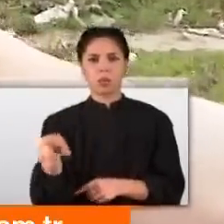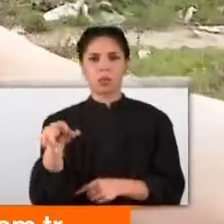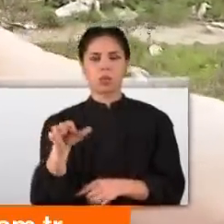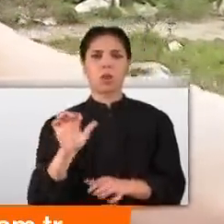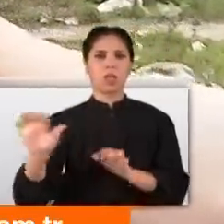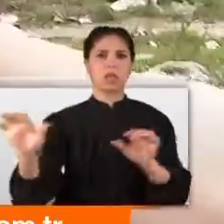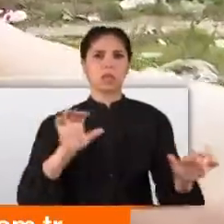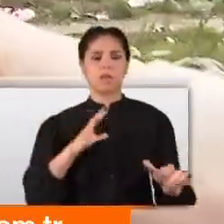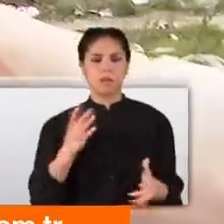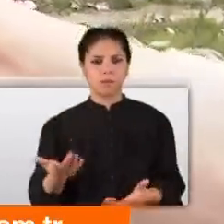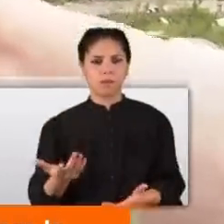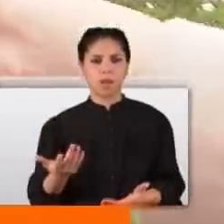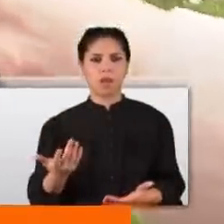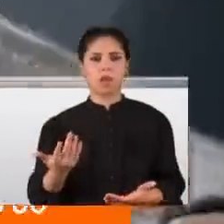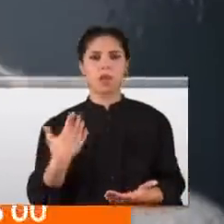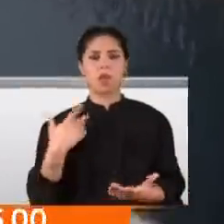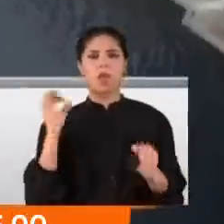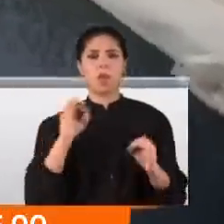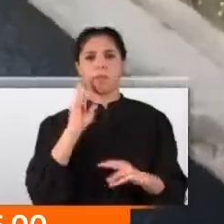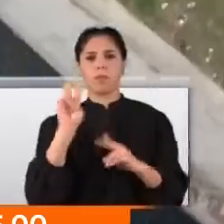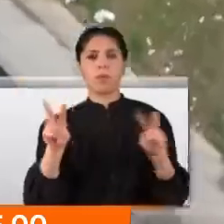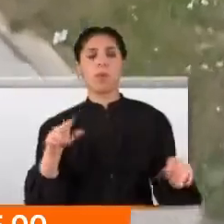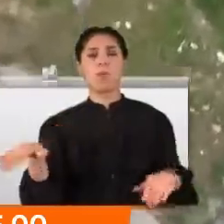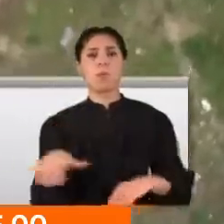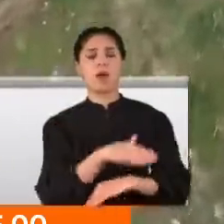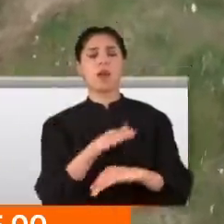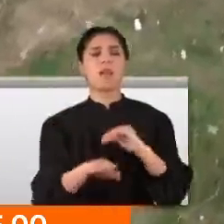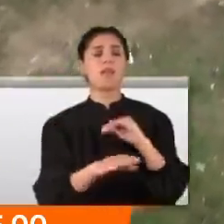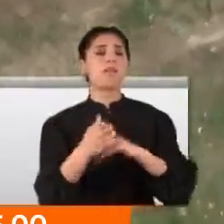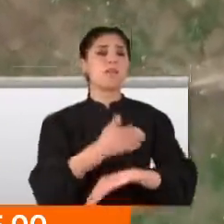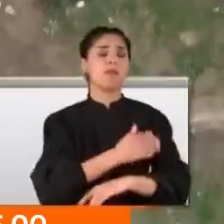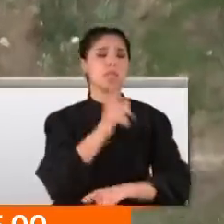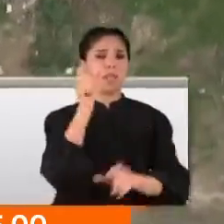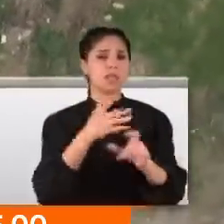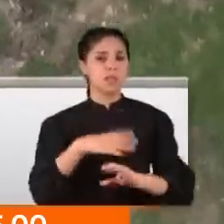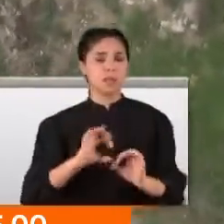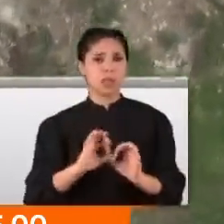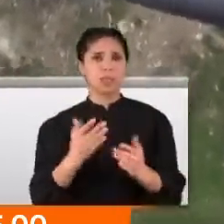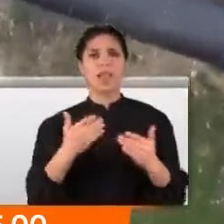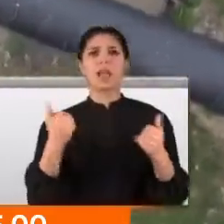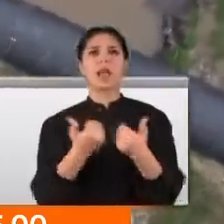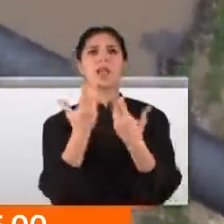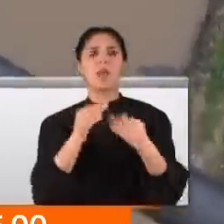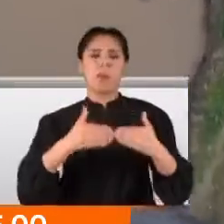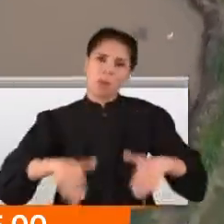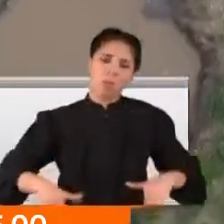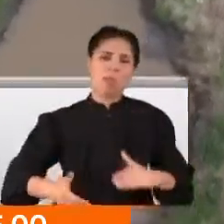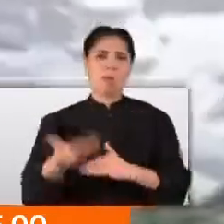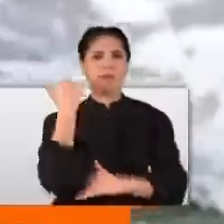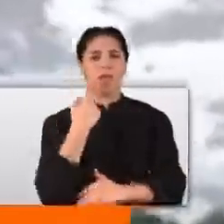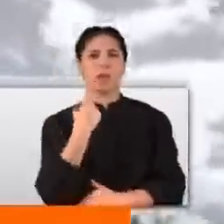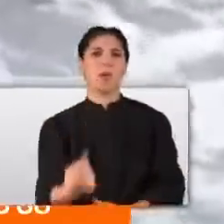birbirlerini itiyorlar. Yani çoğu zaman denk geliyoruz. Mahallelinin tek isteği henüz bir kaza yaşanmamışken önlem alınması.